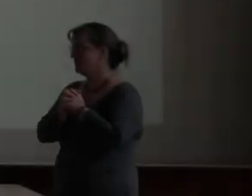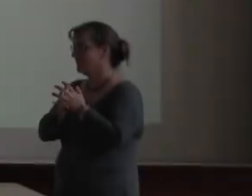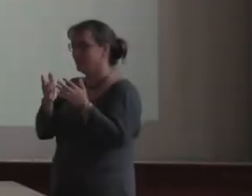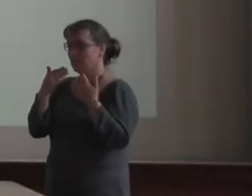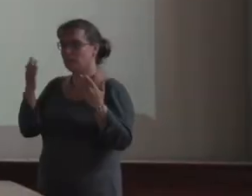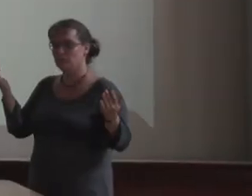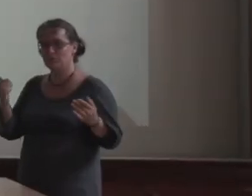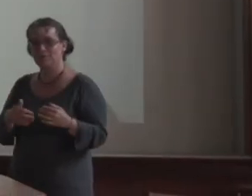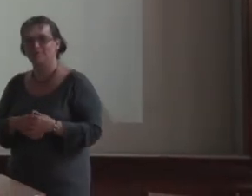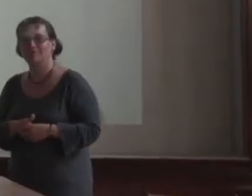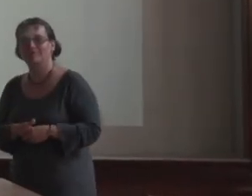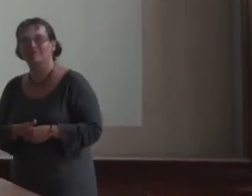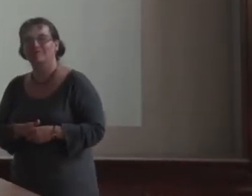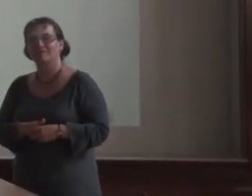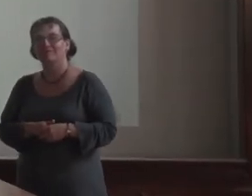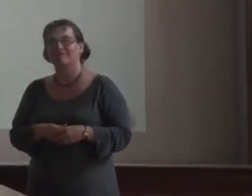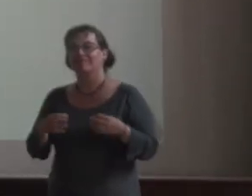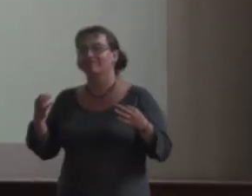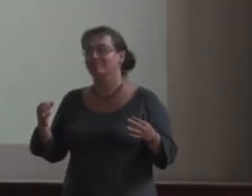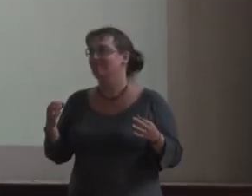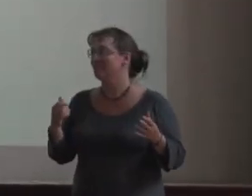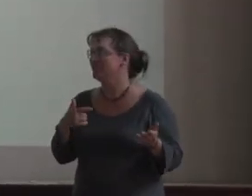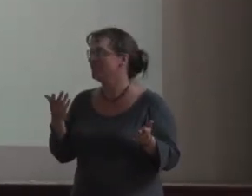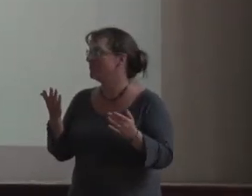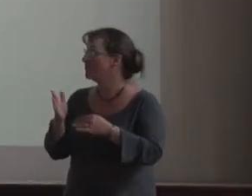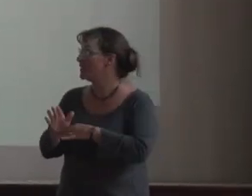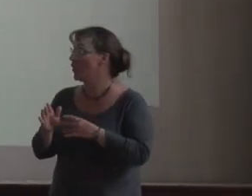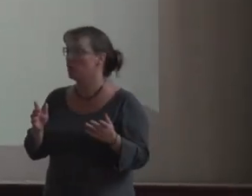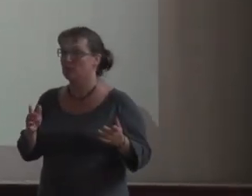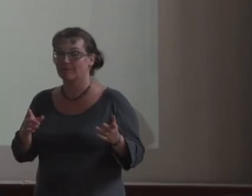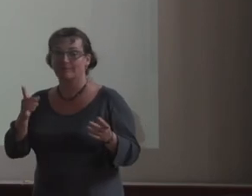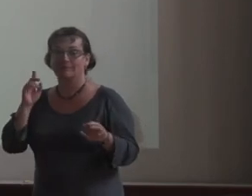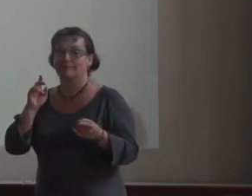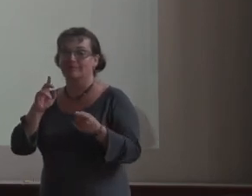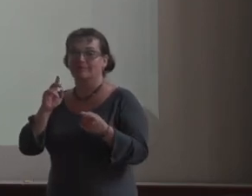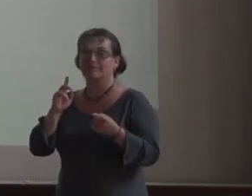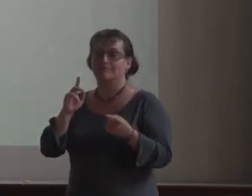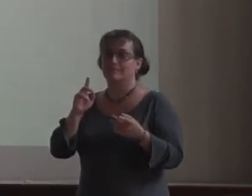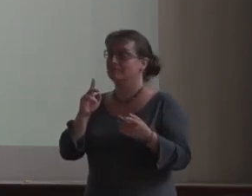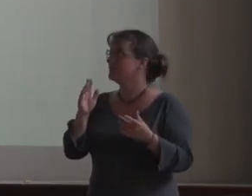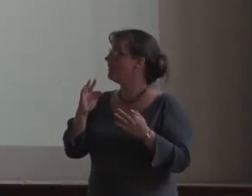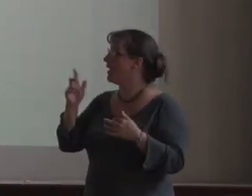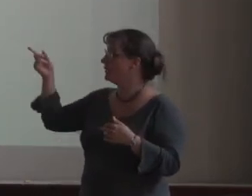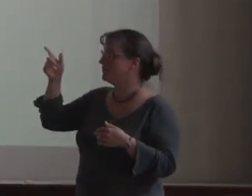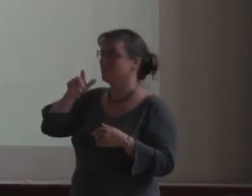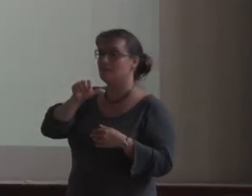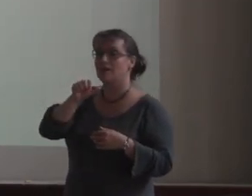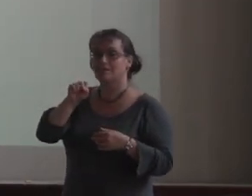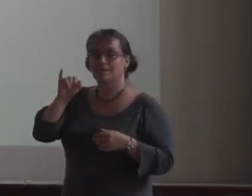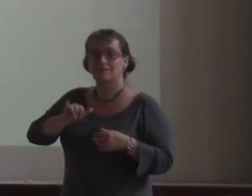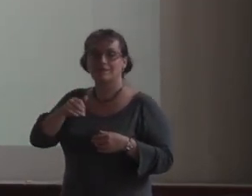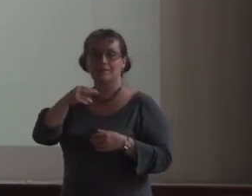Alors bonjour à tous. Donc je vais vous parler un petit peu d'Async.io et aussi un petit peu